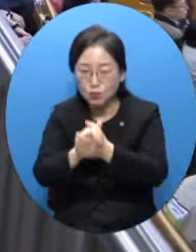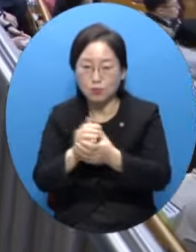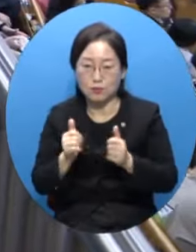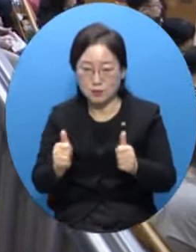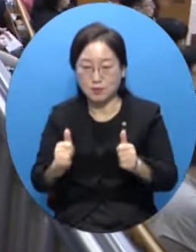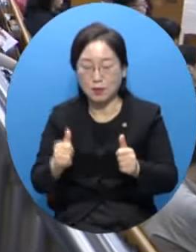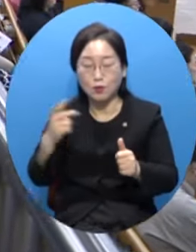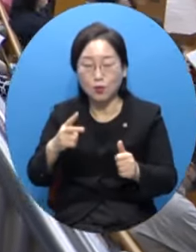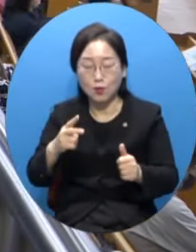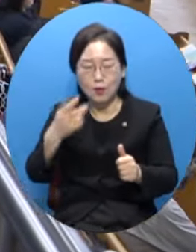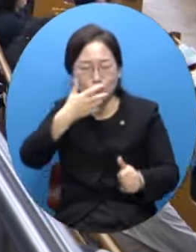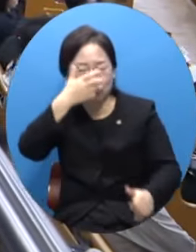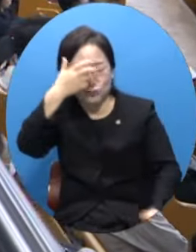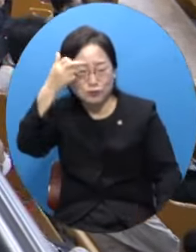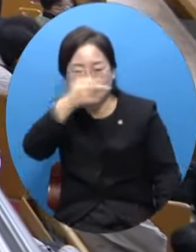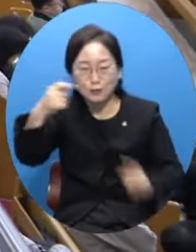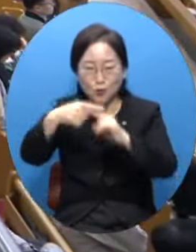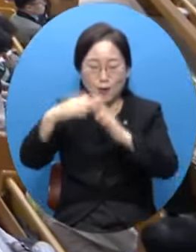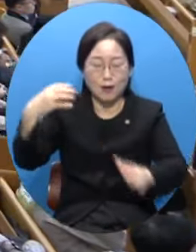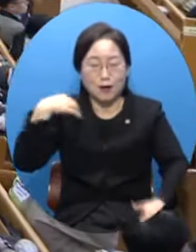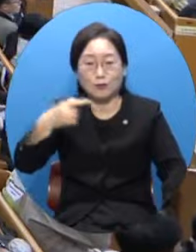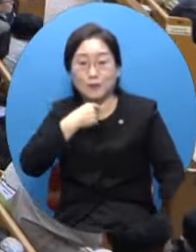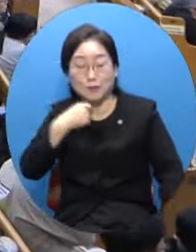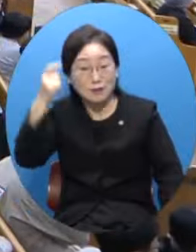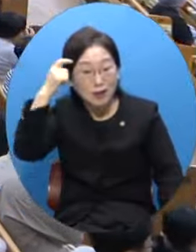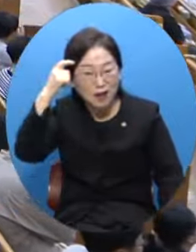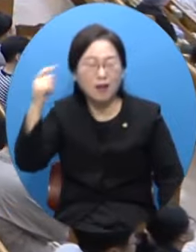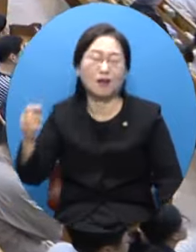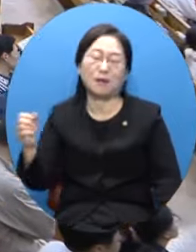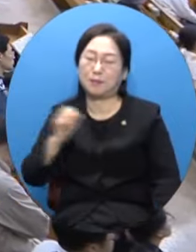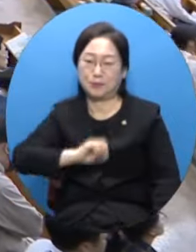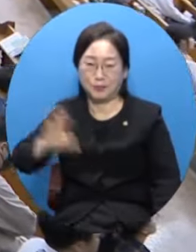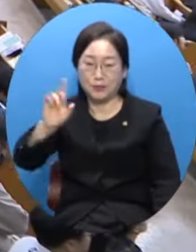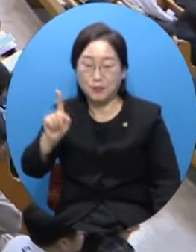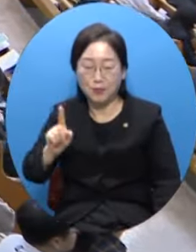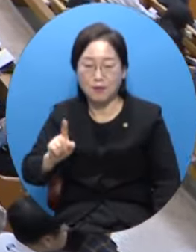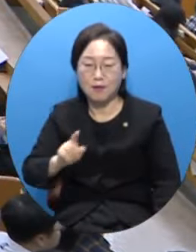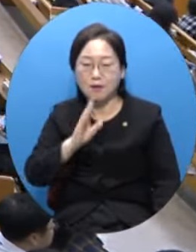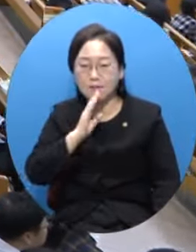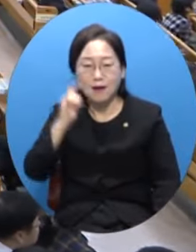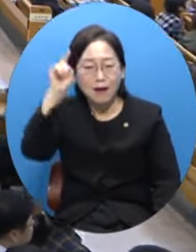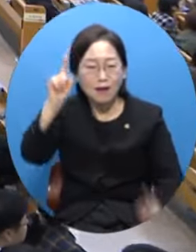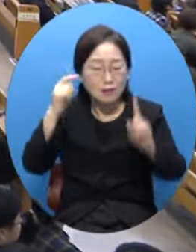사랑하는 신실한 죄종으로 그의 삶이 바뀌었습니다.